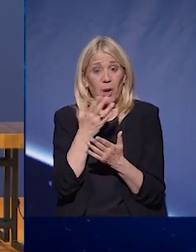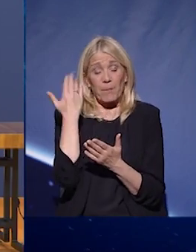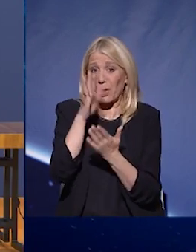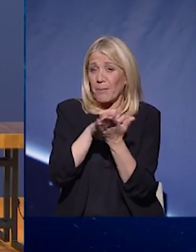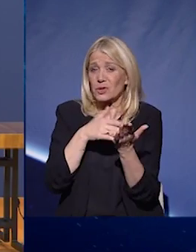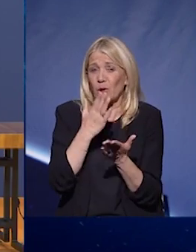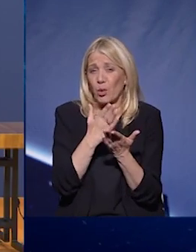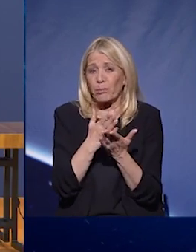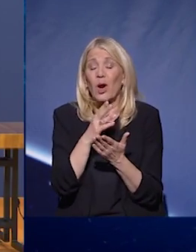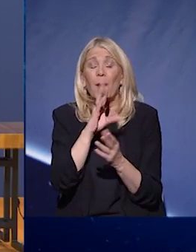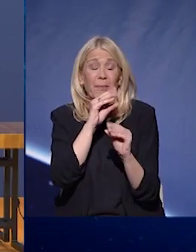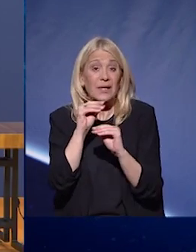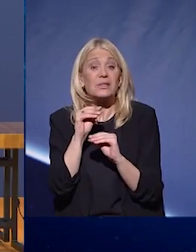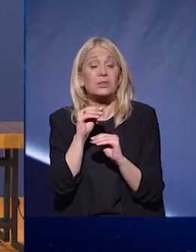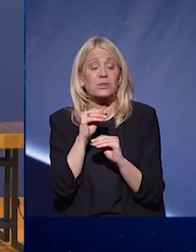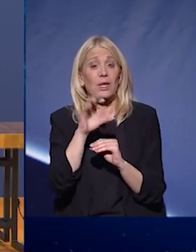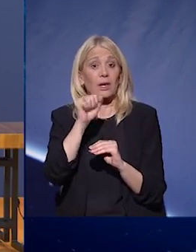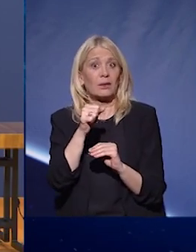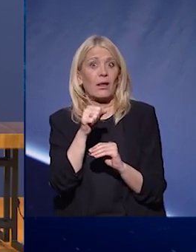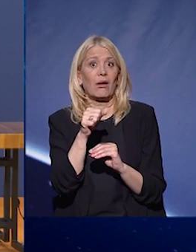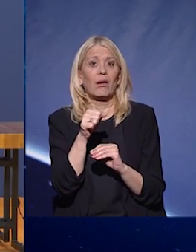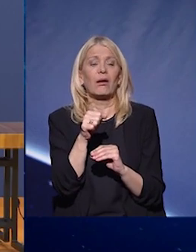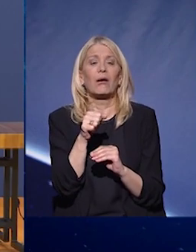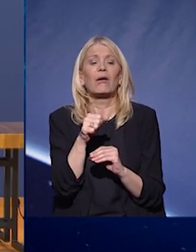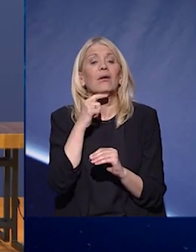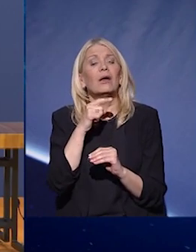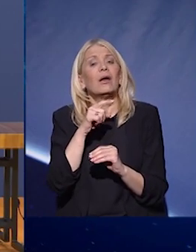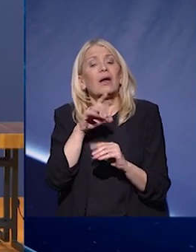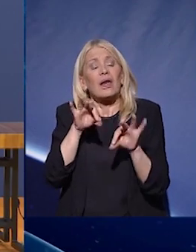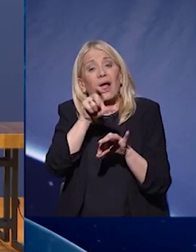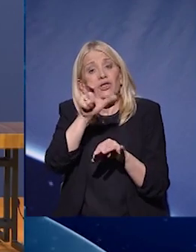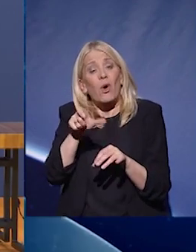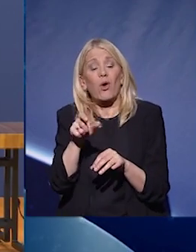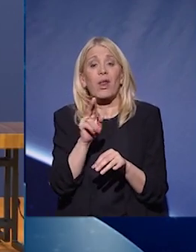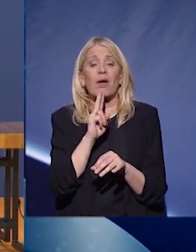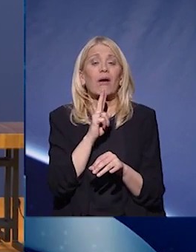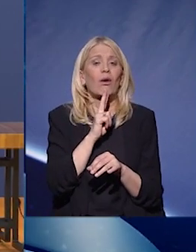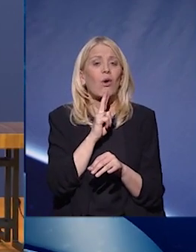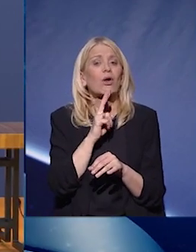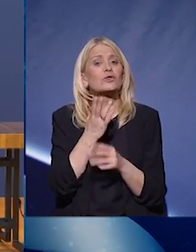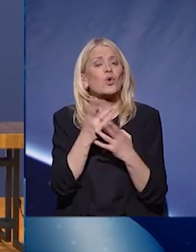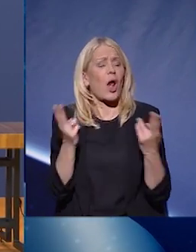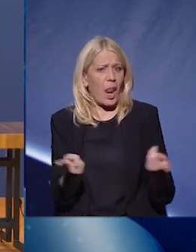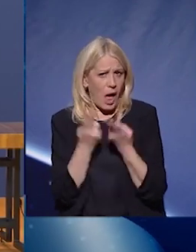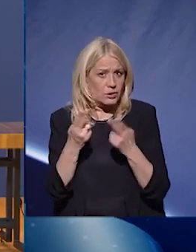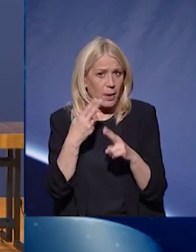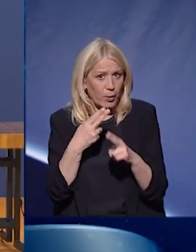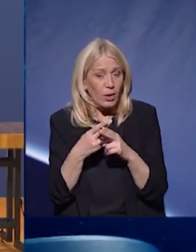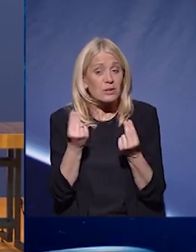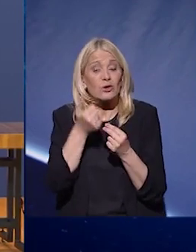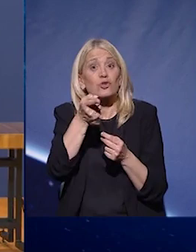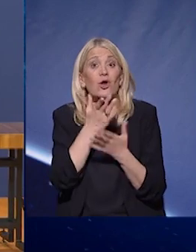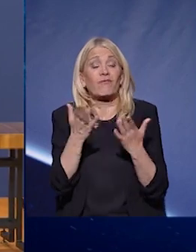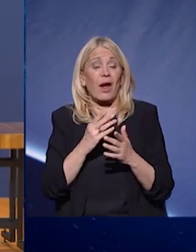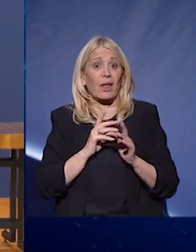bilo priče, da je poenta da lociramo one koji su sa lakšim simptomima zato što su oni